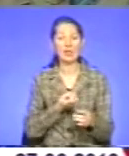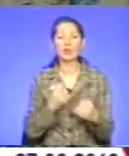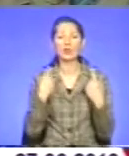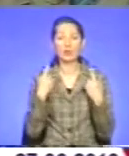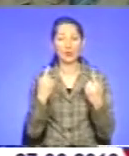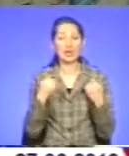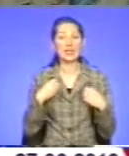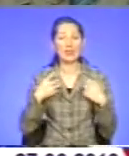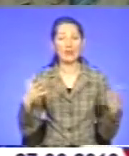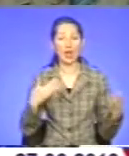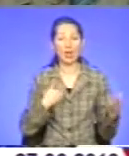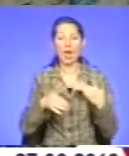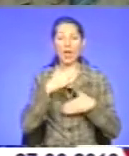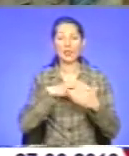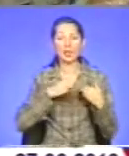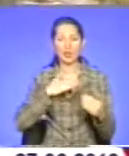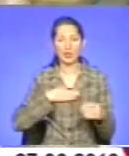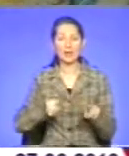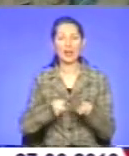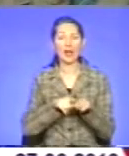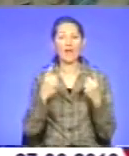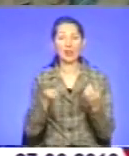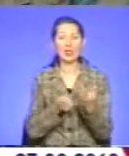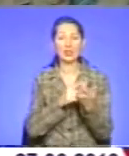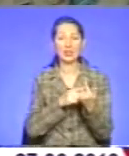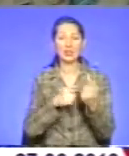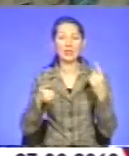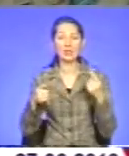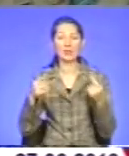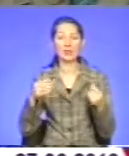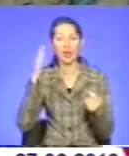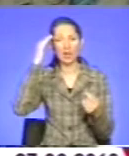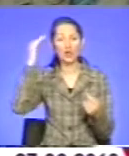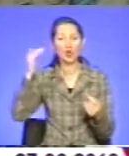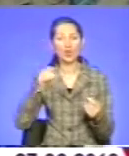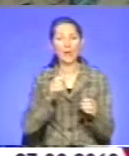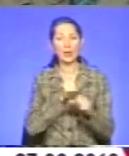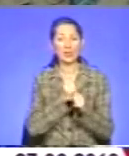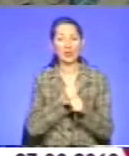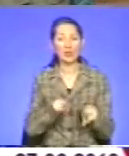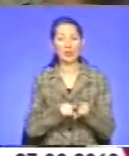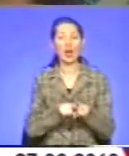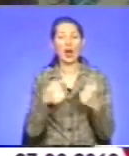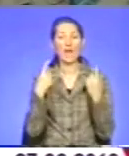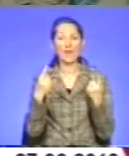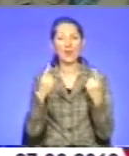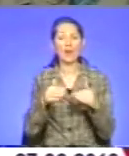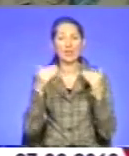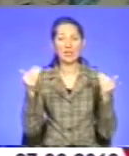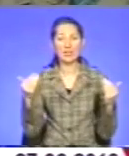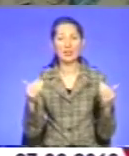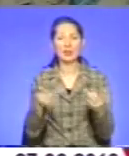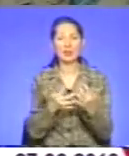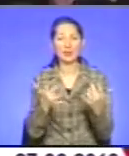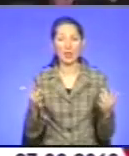тому що я рада, що в нас така велика кількість творчих працівників і така велика, величезна прямо свита